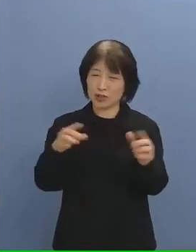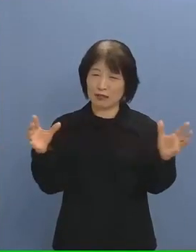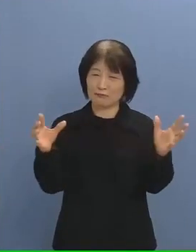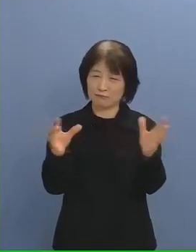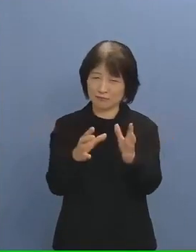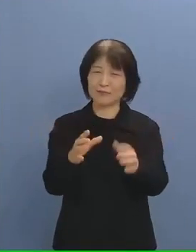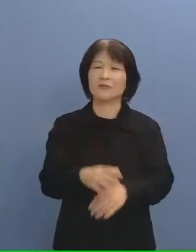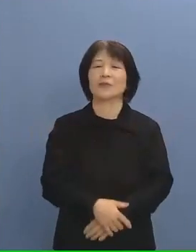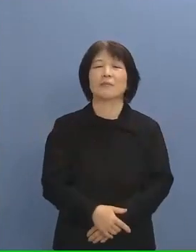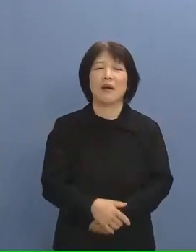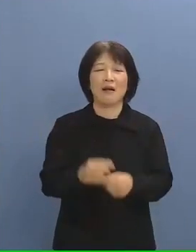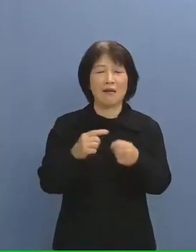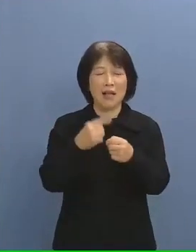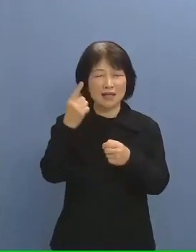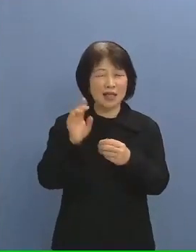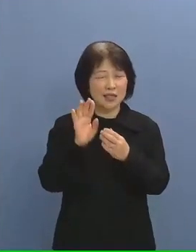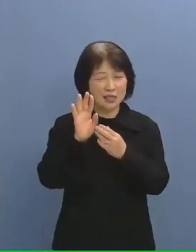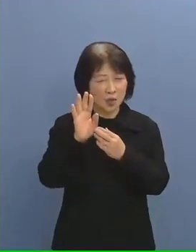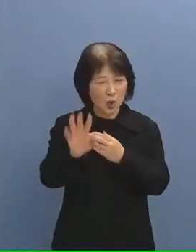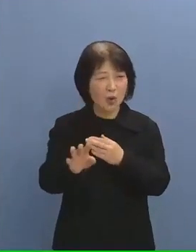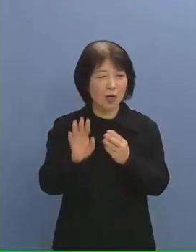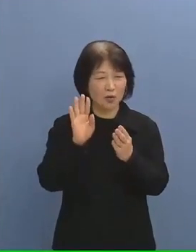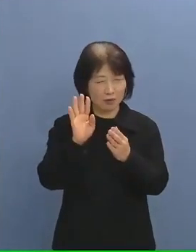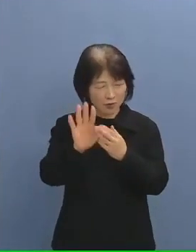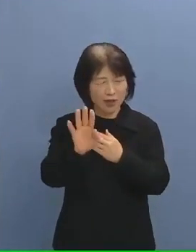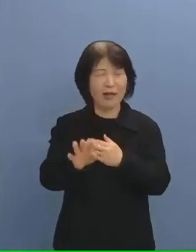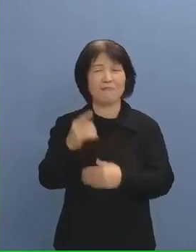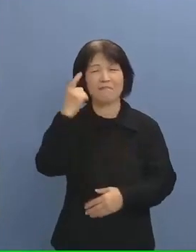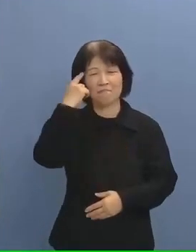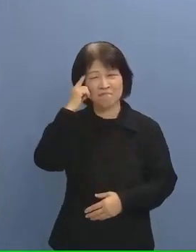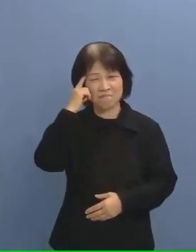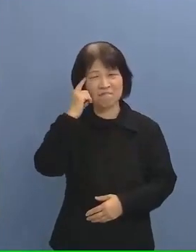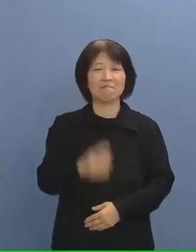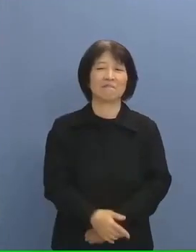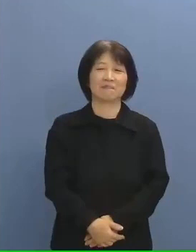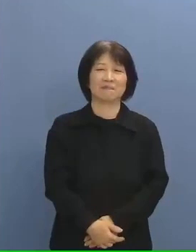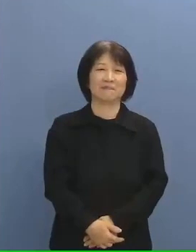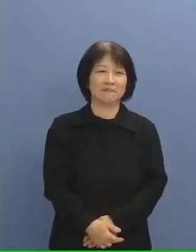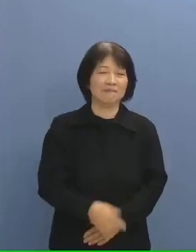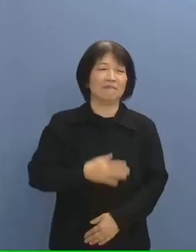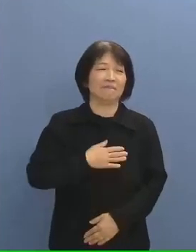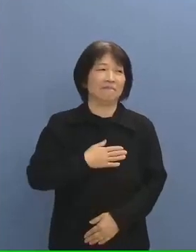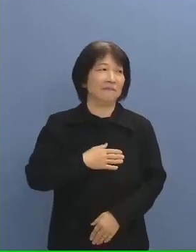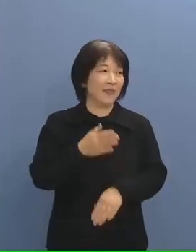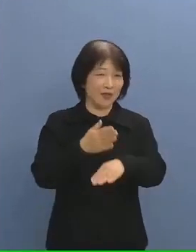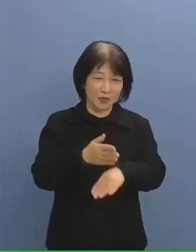についてはまたこれから検討かなと思ってます。 ありがとうございます。